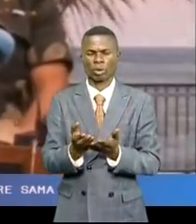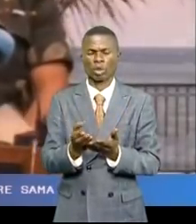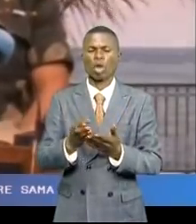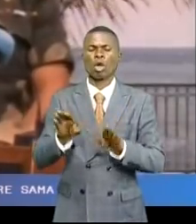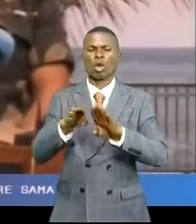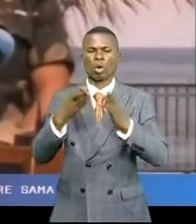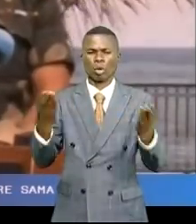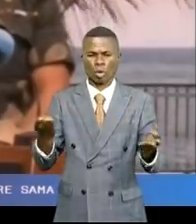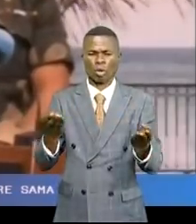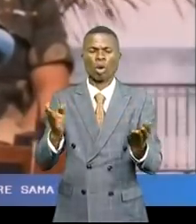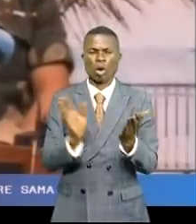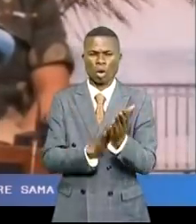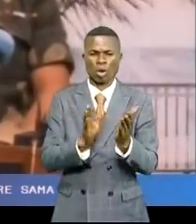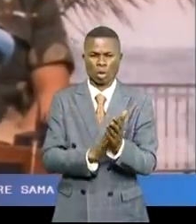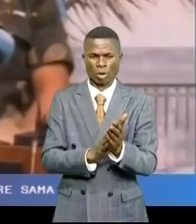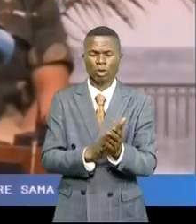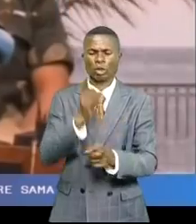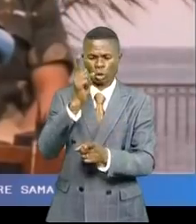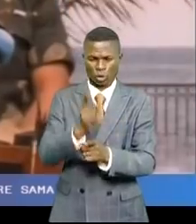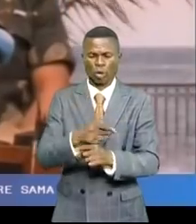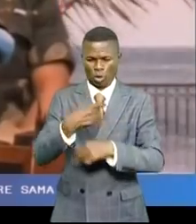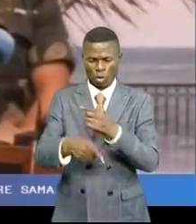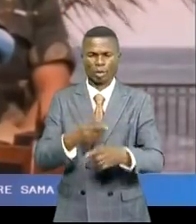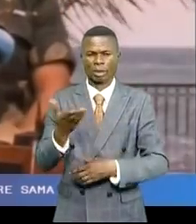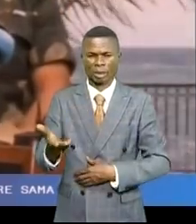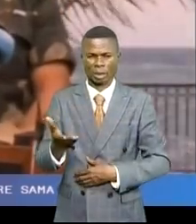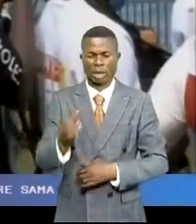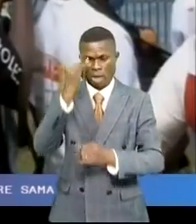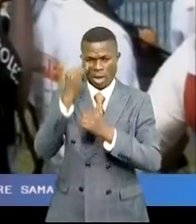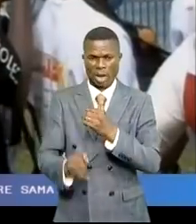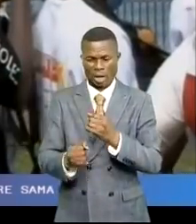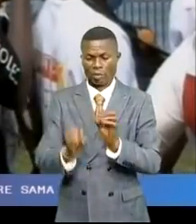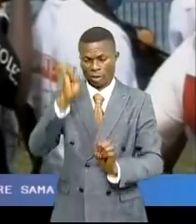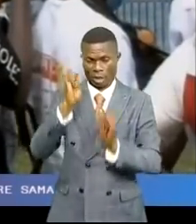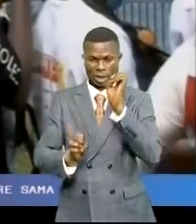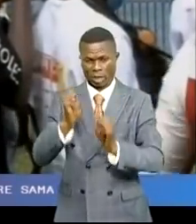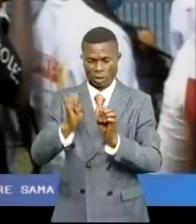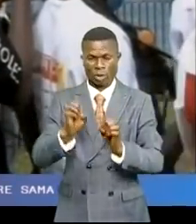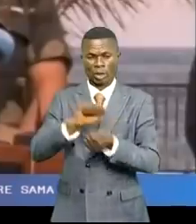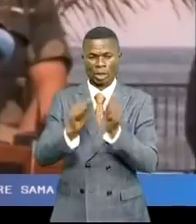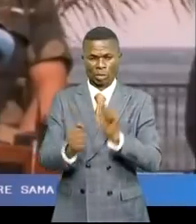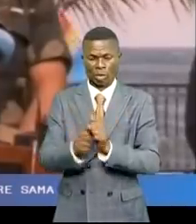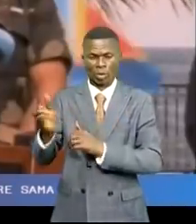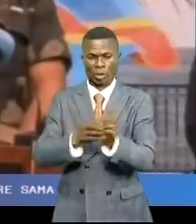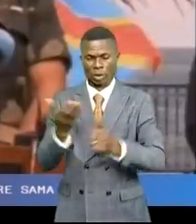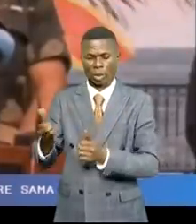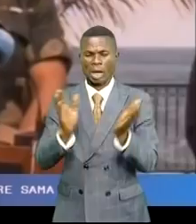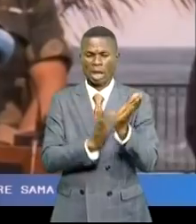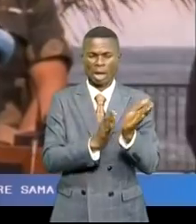L'ouverture des écoles sera effective à la fin de l'évaluation des dégâts. Les